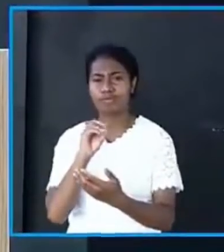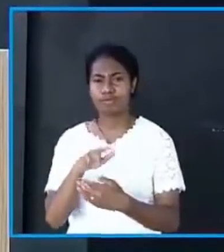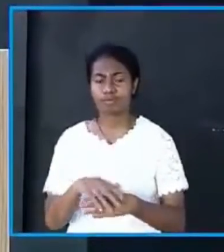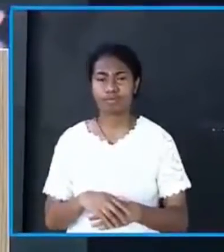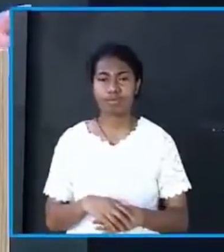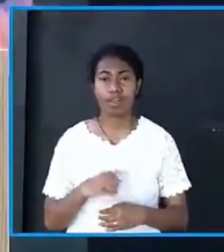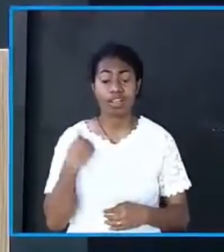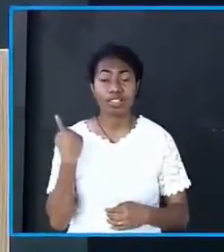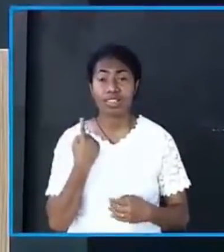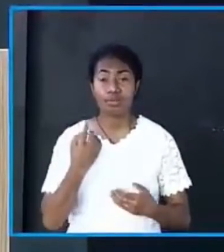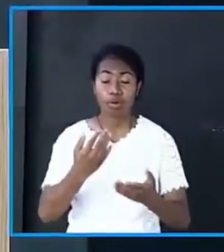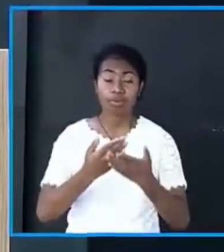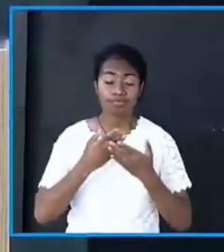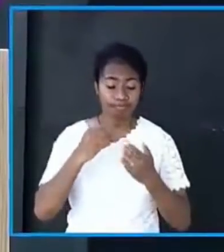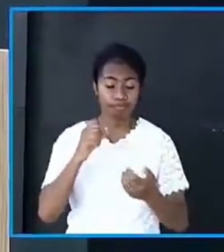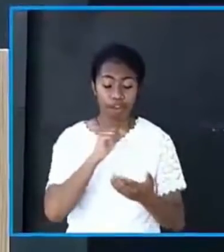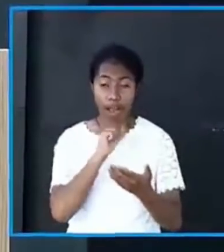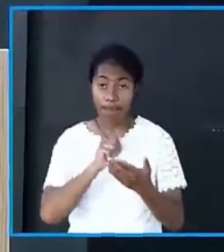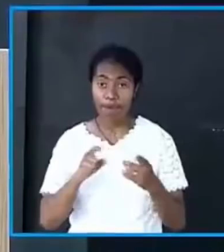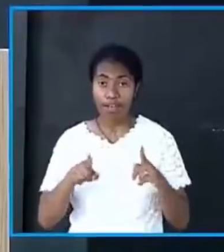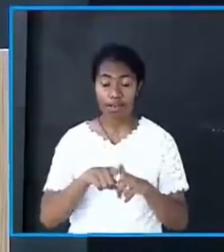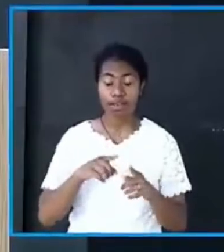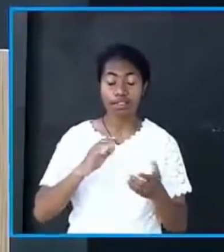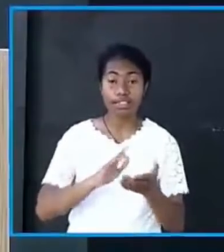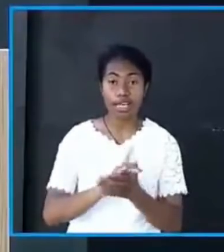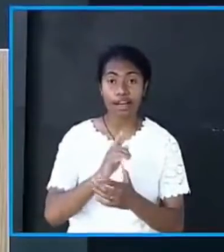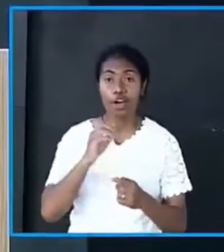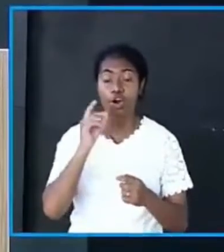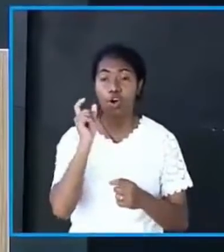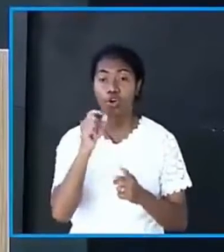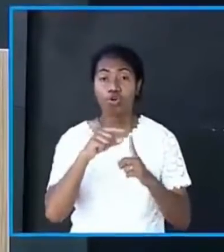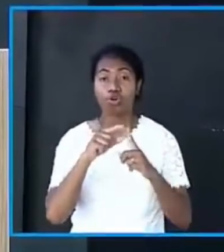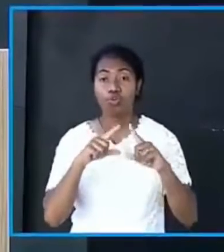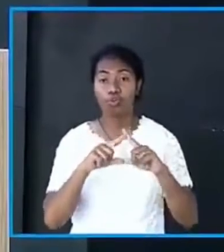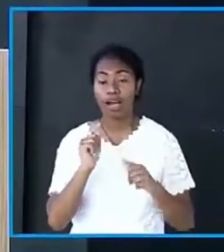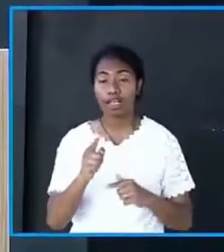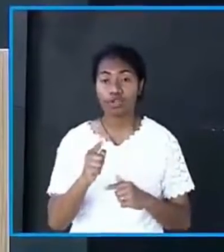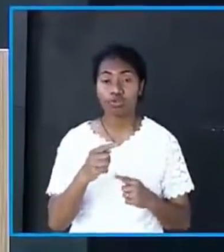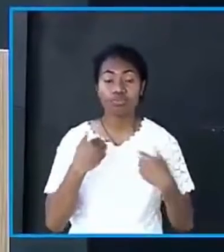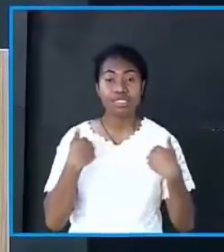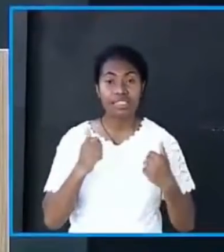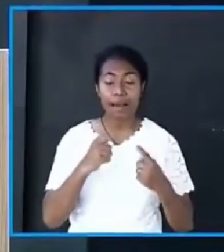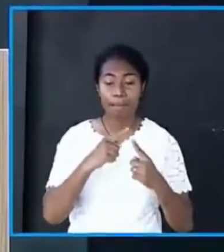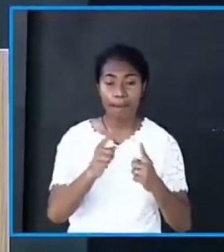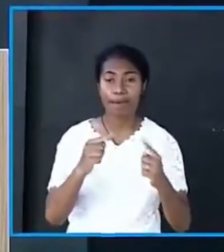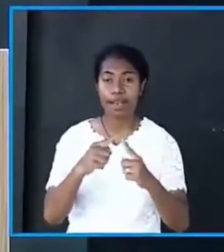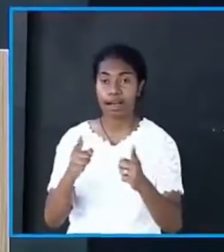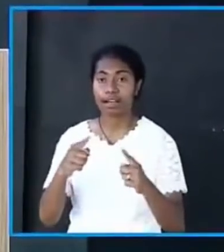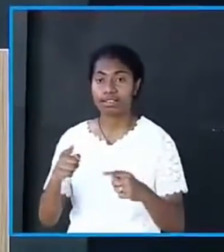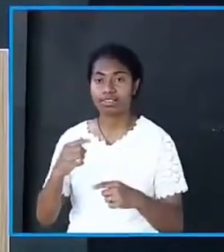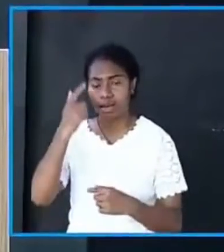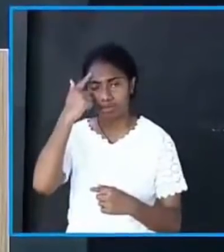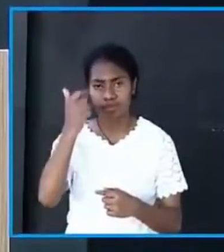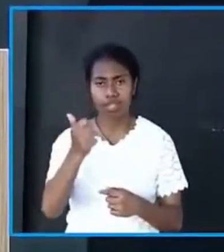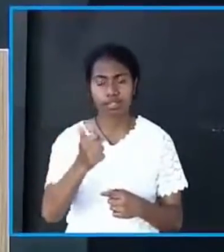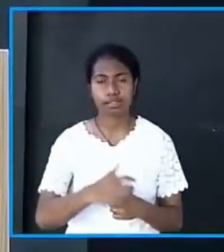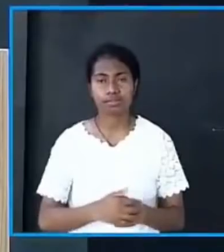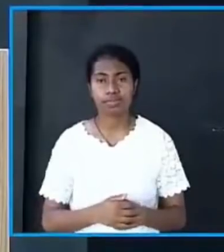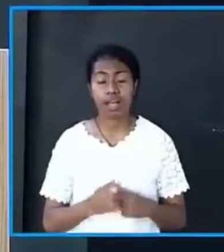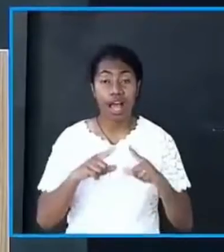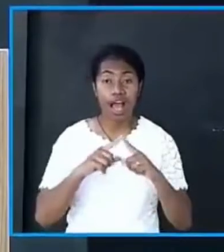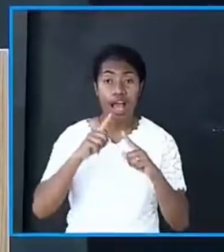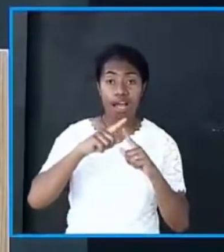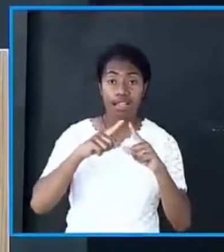pemberian gambar dan rupa penciptaan menurut gambar dan rupa membedakan secara tegas antara